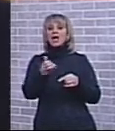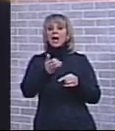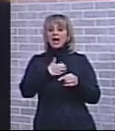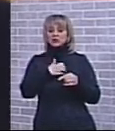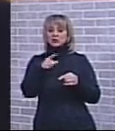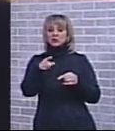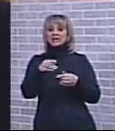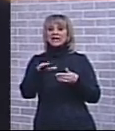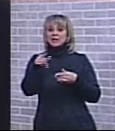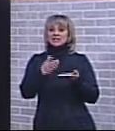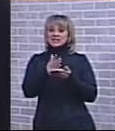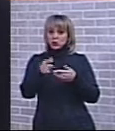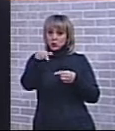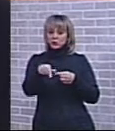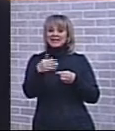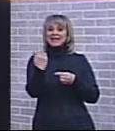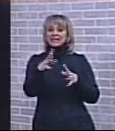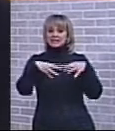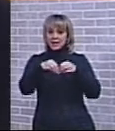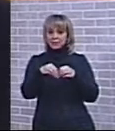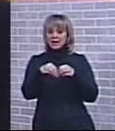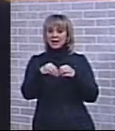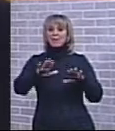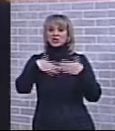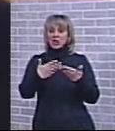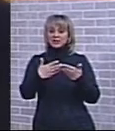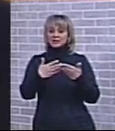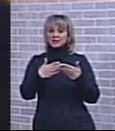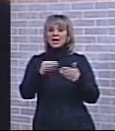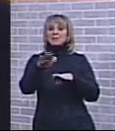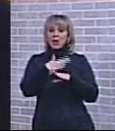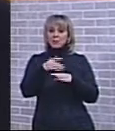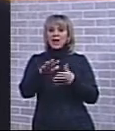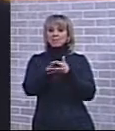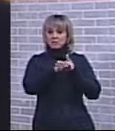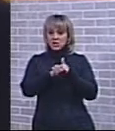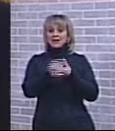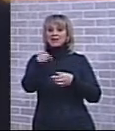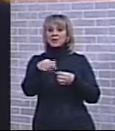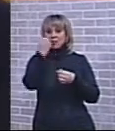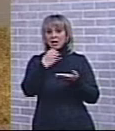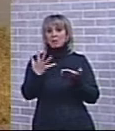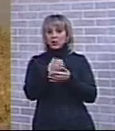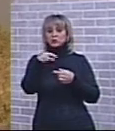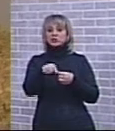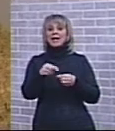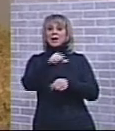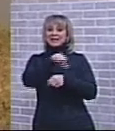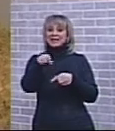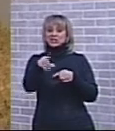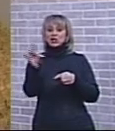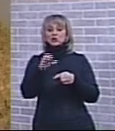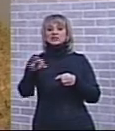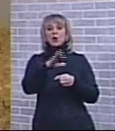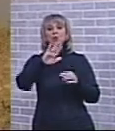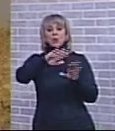Хочу сотрудникам, их семьям пожелать добра, мира и благополучия. Приграничная Ростовская